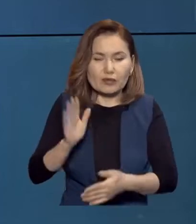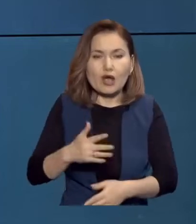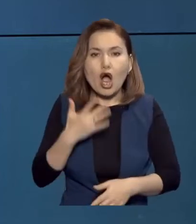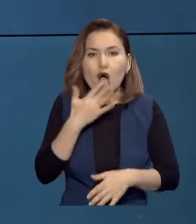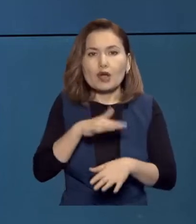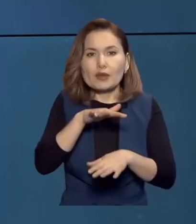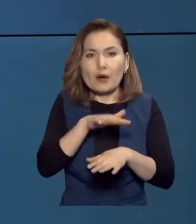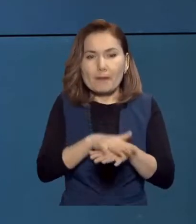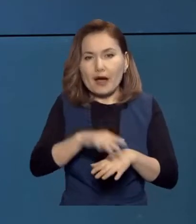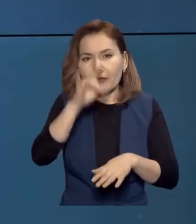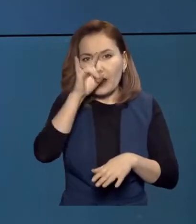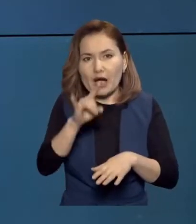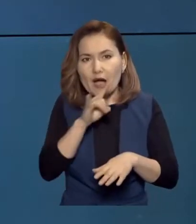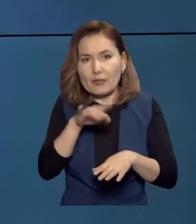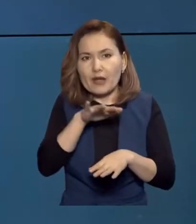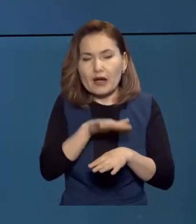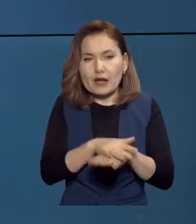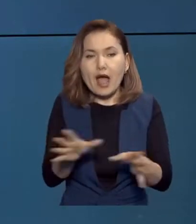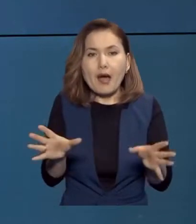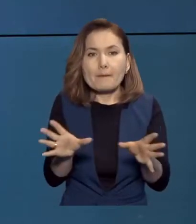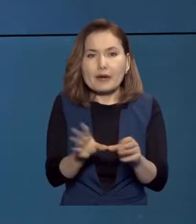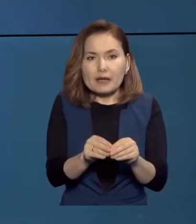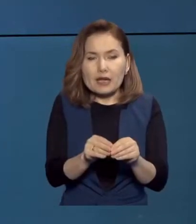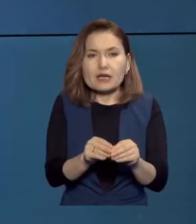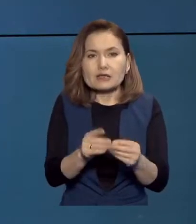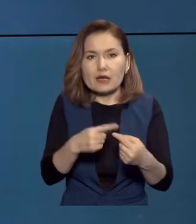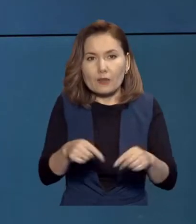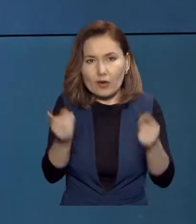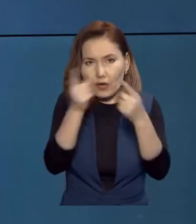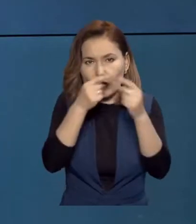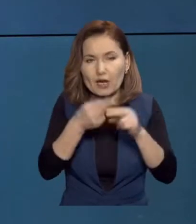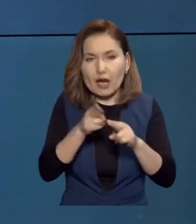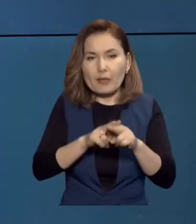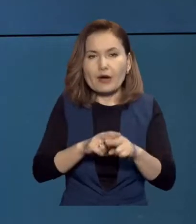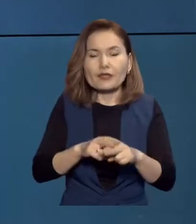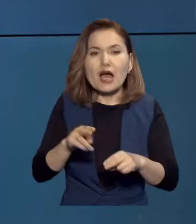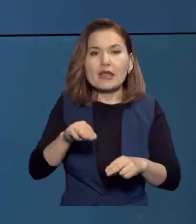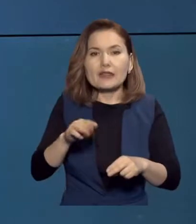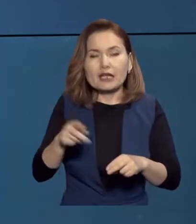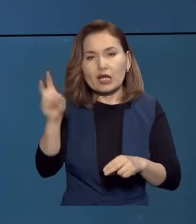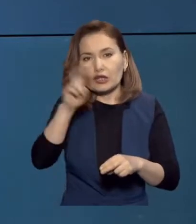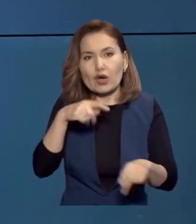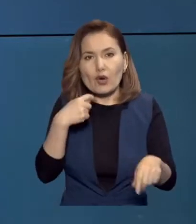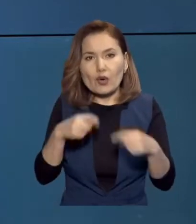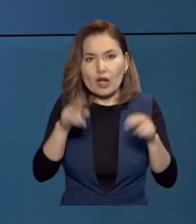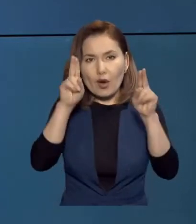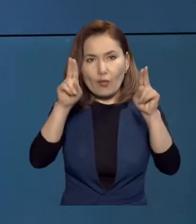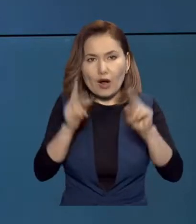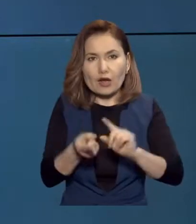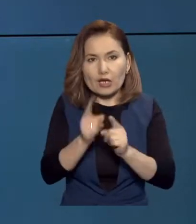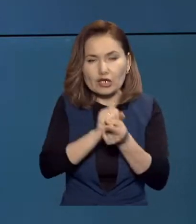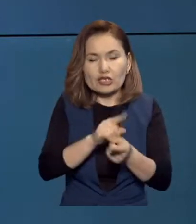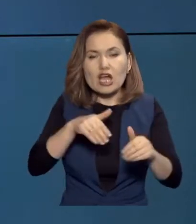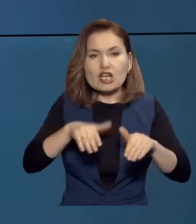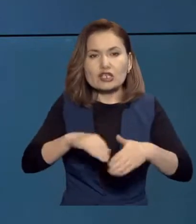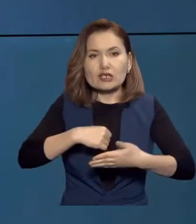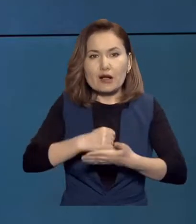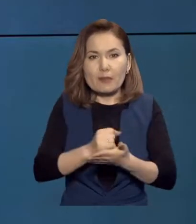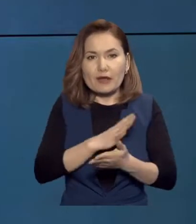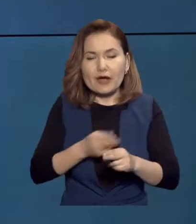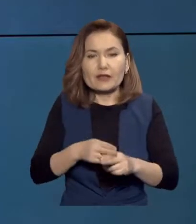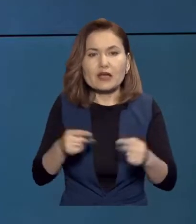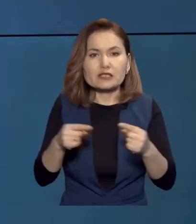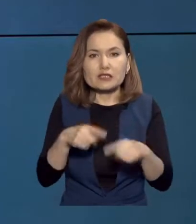Ұлттық банк пен Қазақстан қор биржасы бірлескен мәлімдеме жасады. Теңге мен доллар бойынша сауда-саттық ережелерін өзгертуге шешім